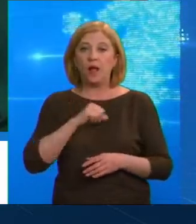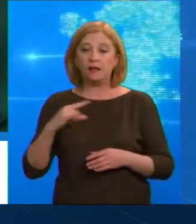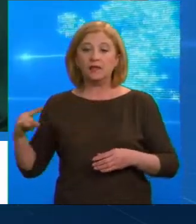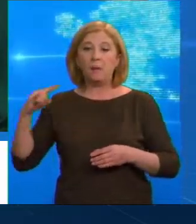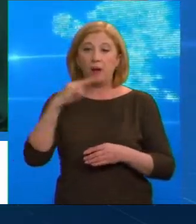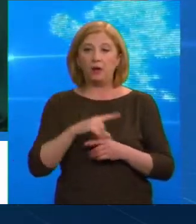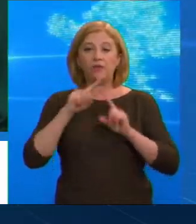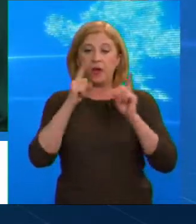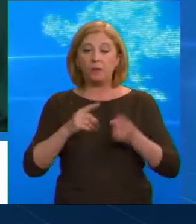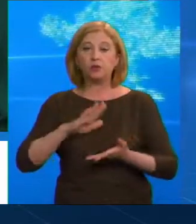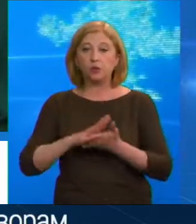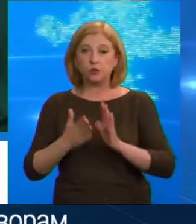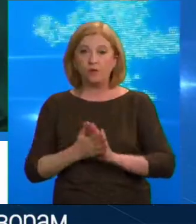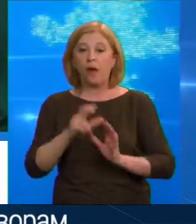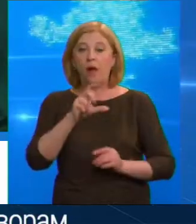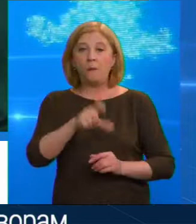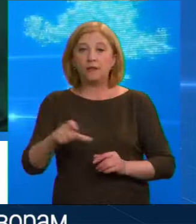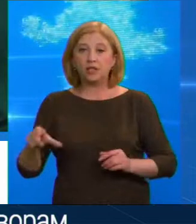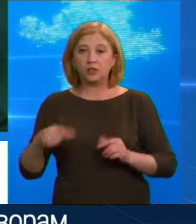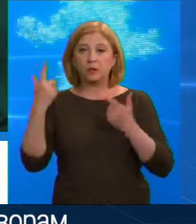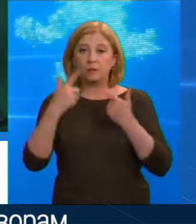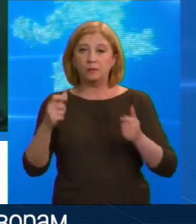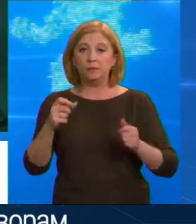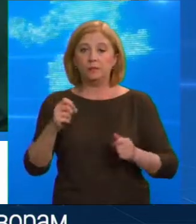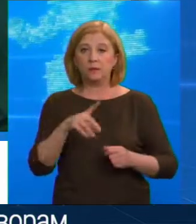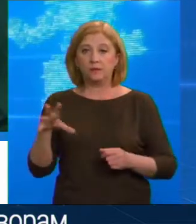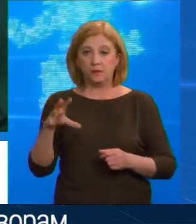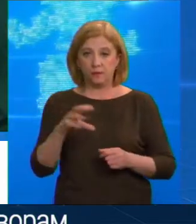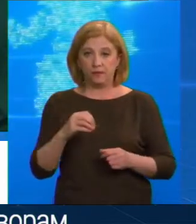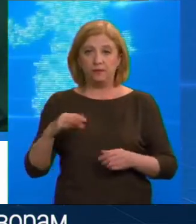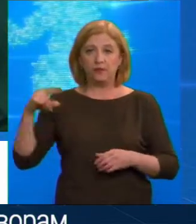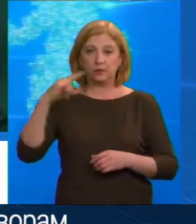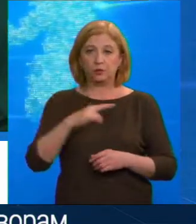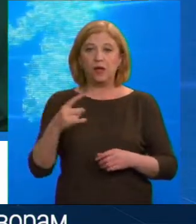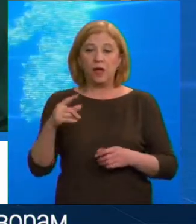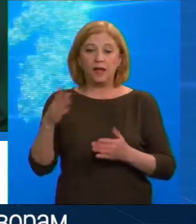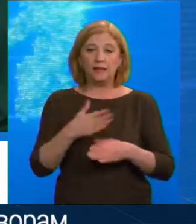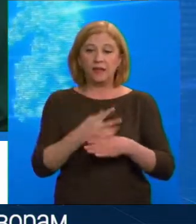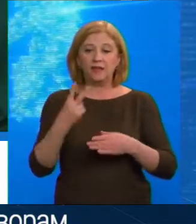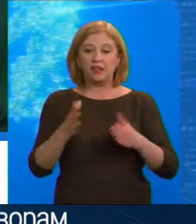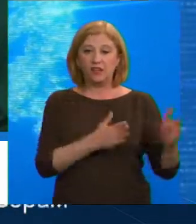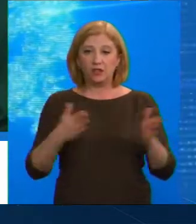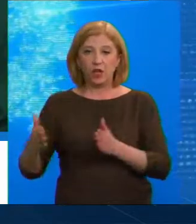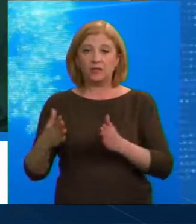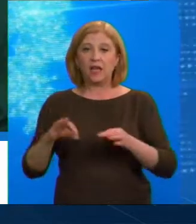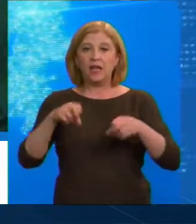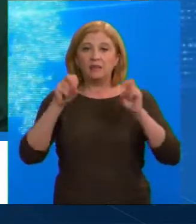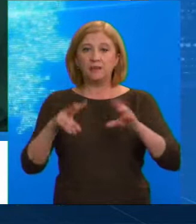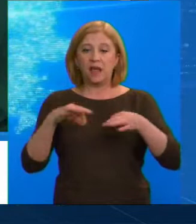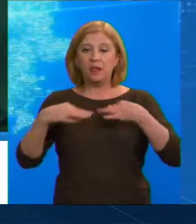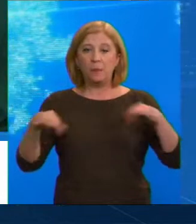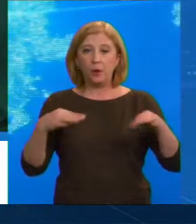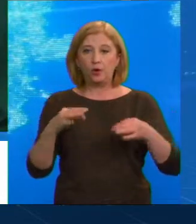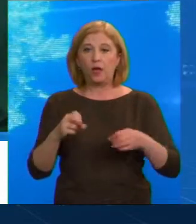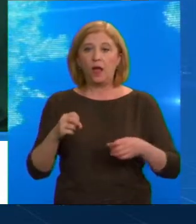проходил в необычных условиях. Пассажиров отделили от персонала воздушного судна. Салон разделили на 2 части специальной пленкой. Кроме того,